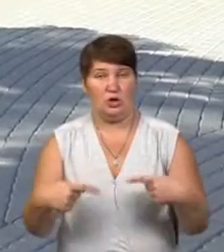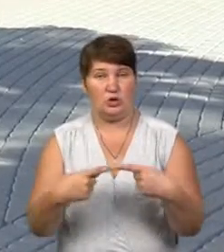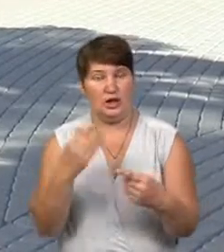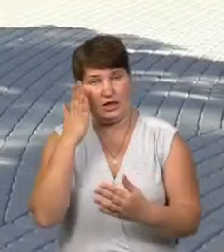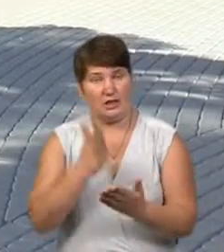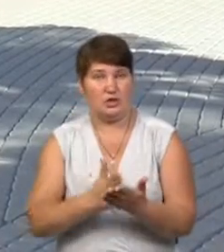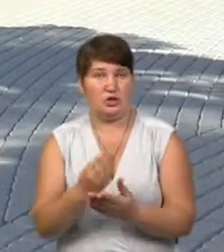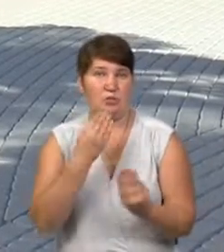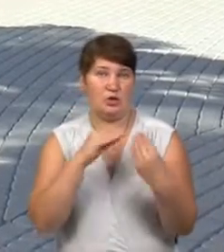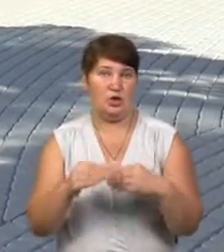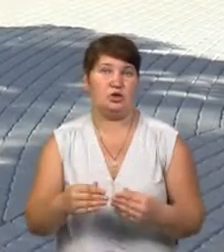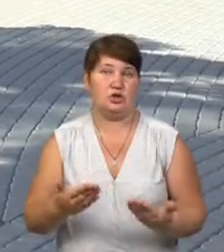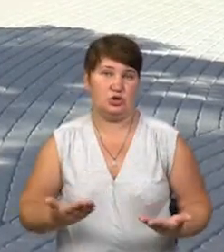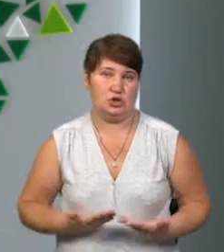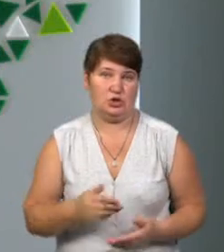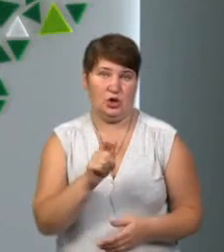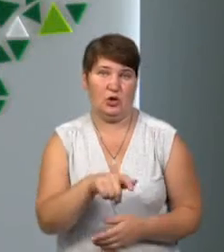життя людей і особисто своє.